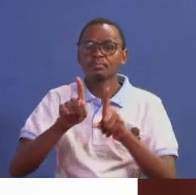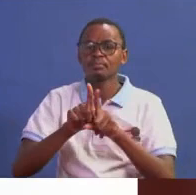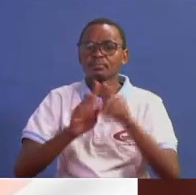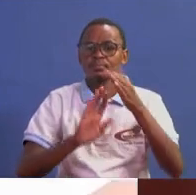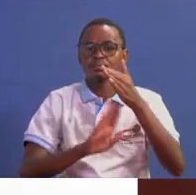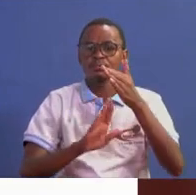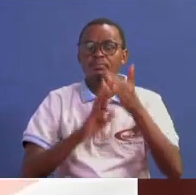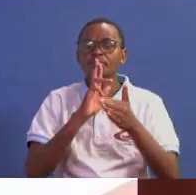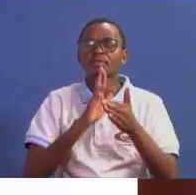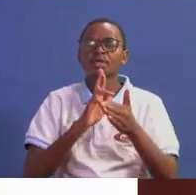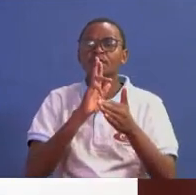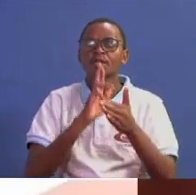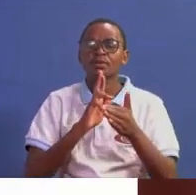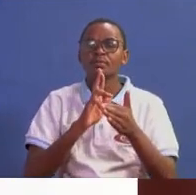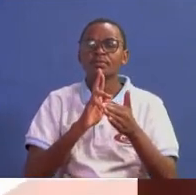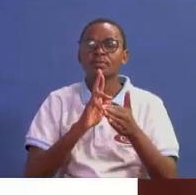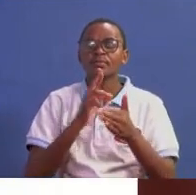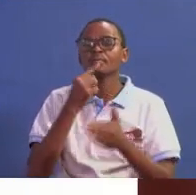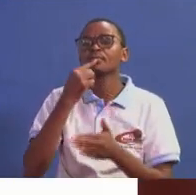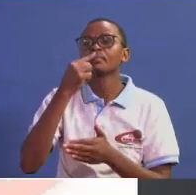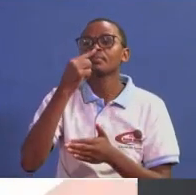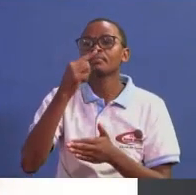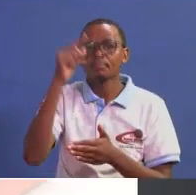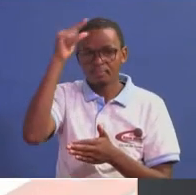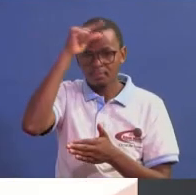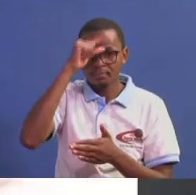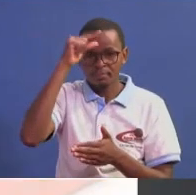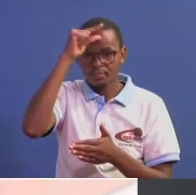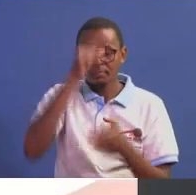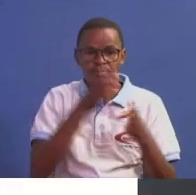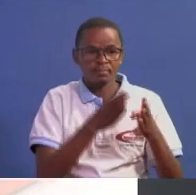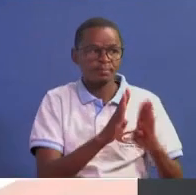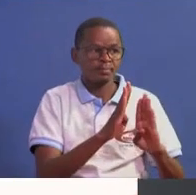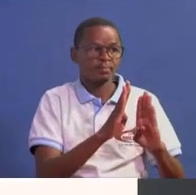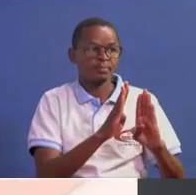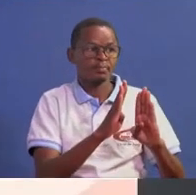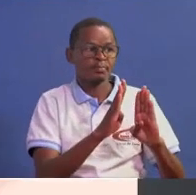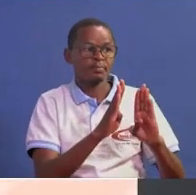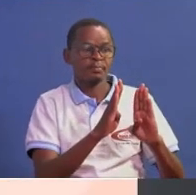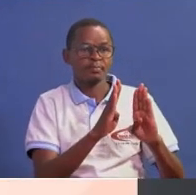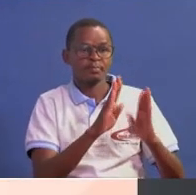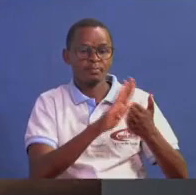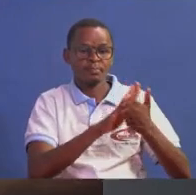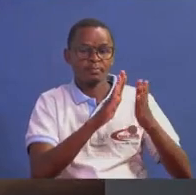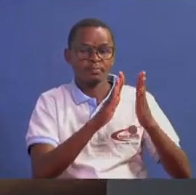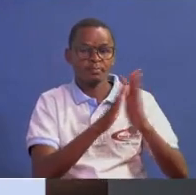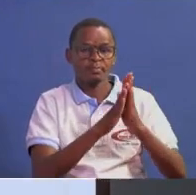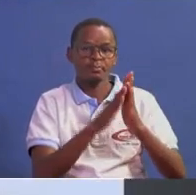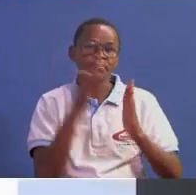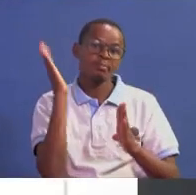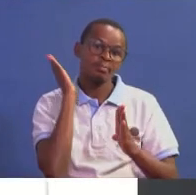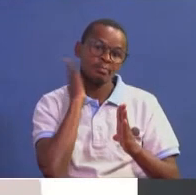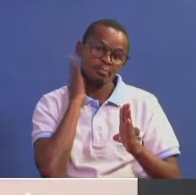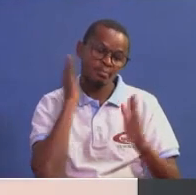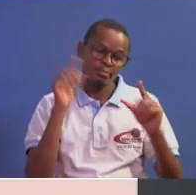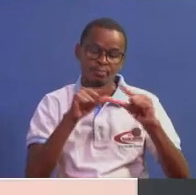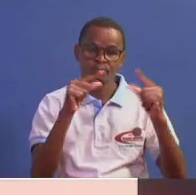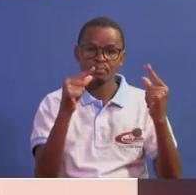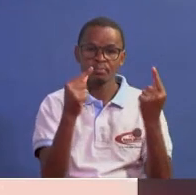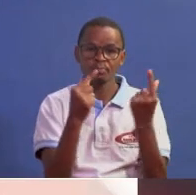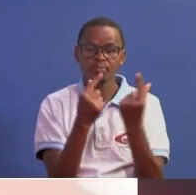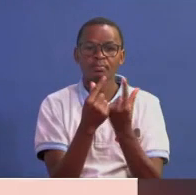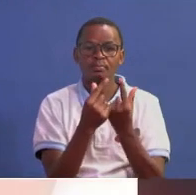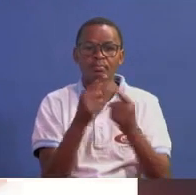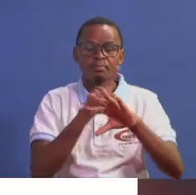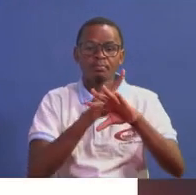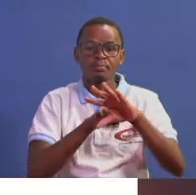Kadhalika naibu wa rais ameapa kuwa serikali haitaruhusu kuchipuka kwa mungiki na makundi